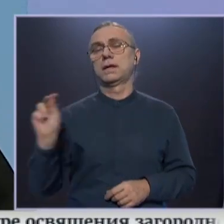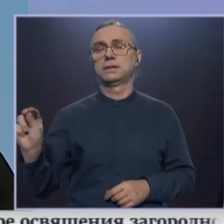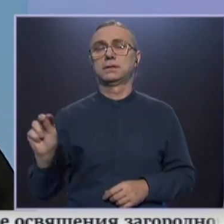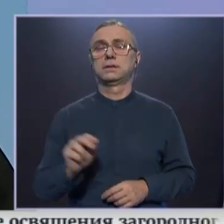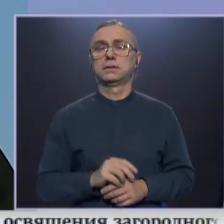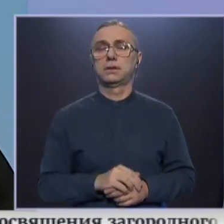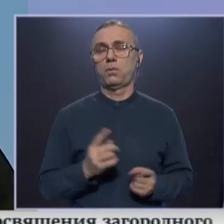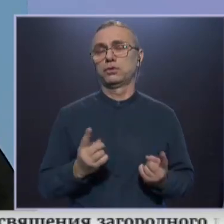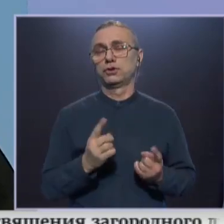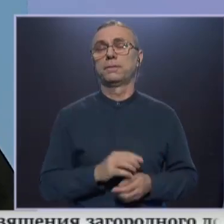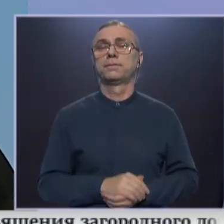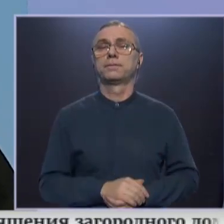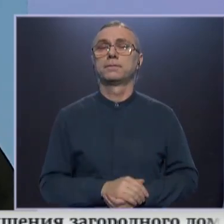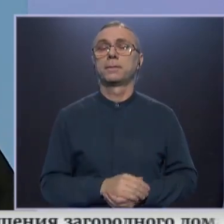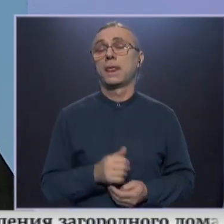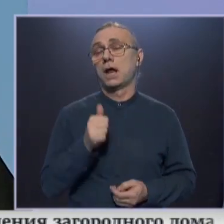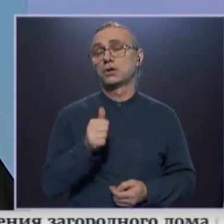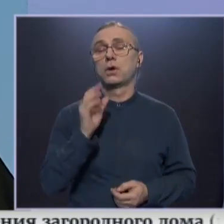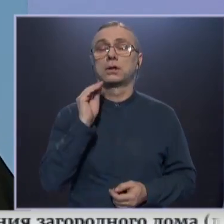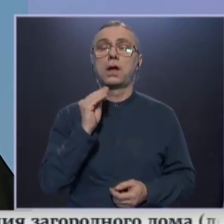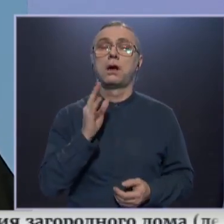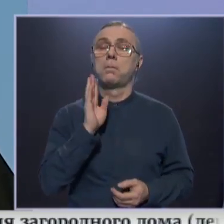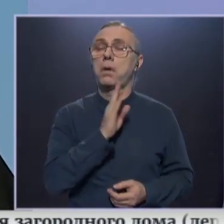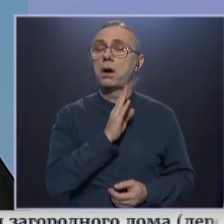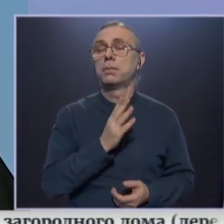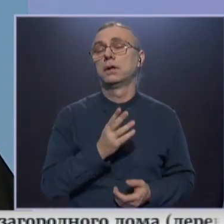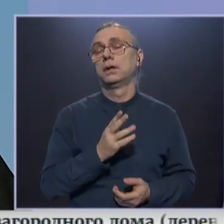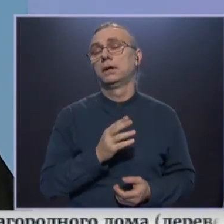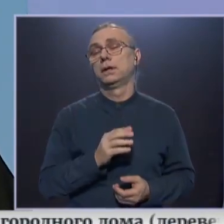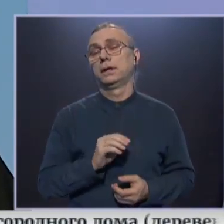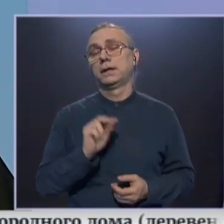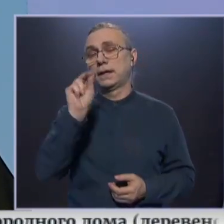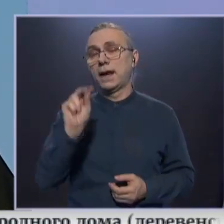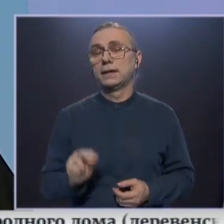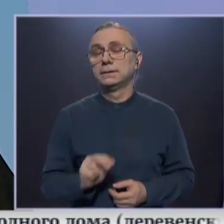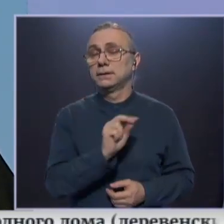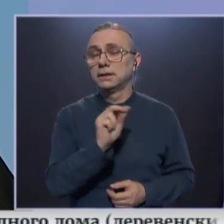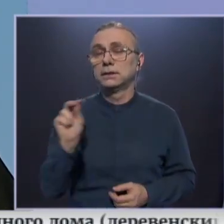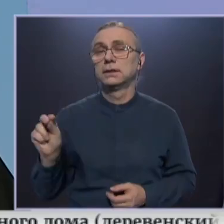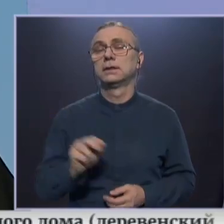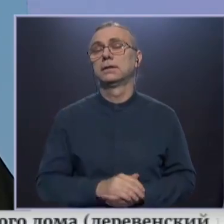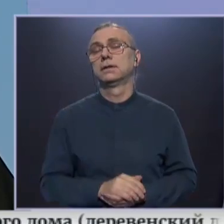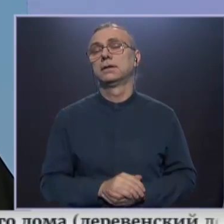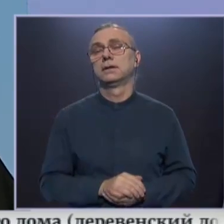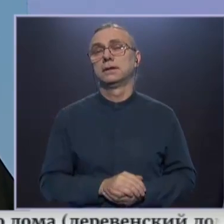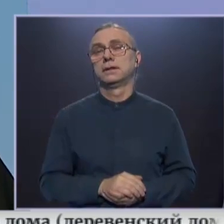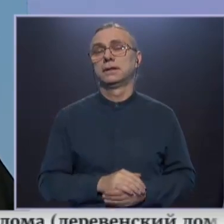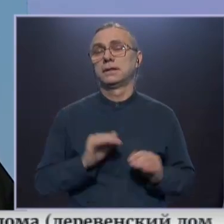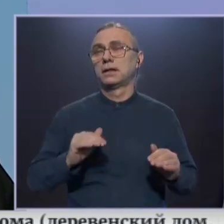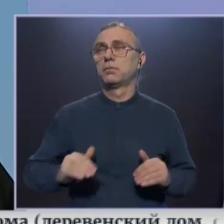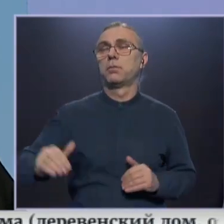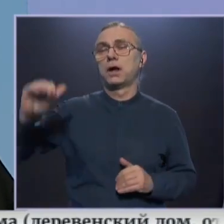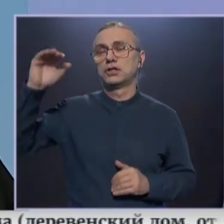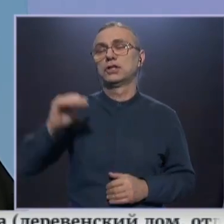там мамы деток крестят, в том числе, когда мамы там, например, старенькие, а детки уже такие большие, в два раза больше мамы, все равно